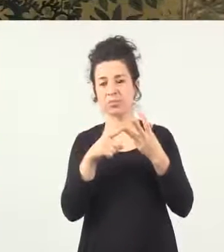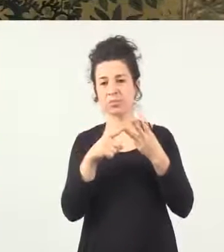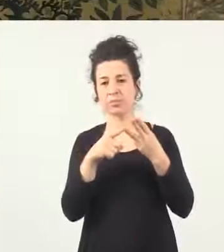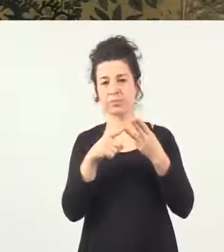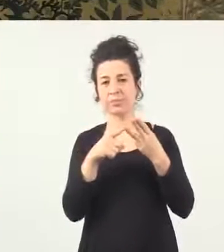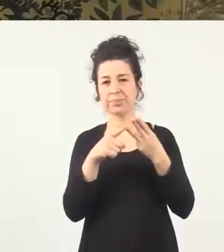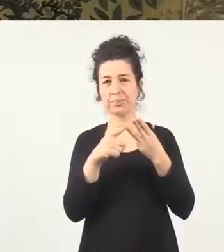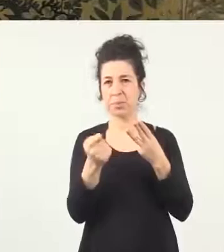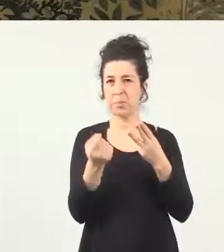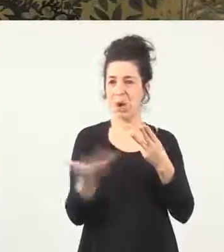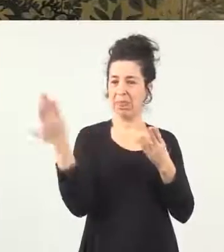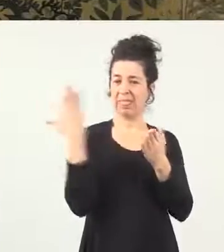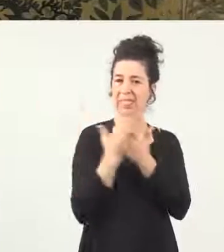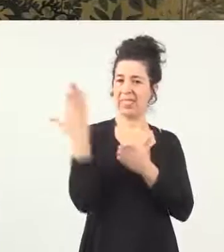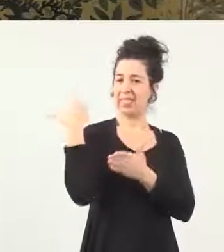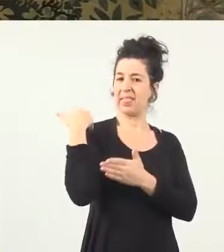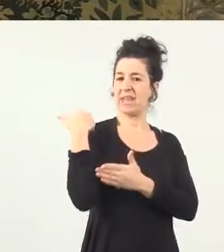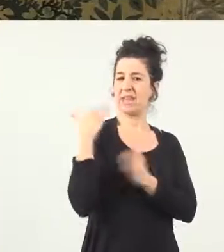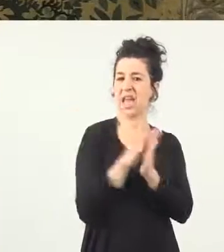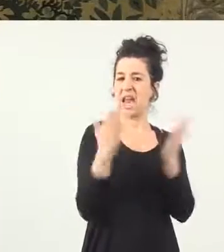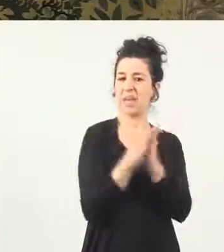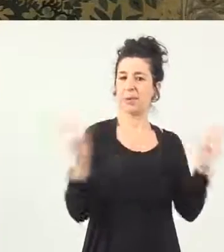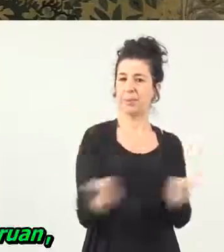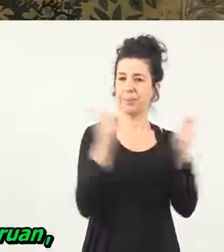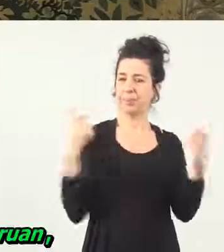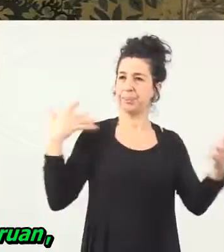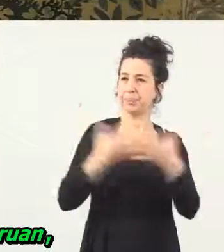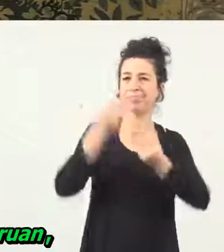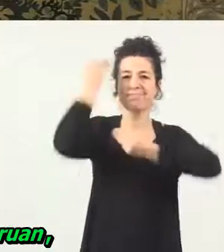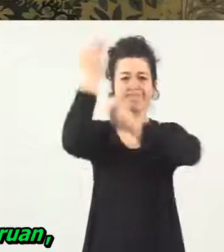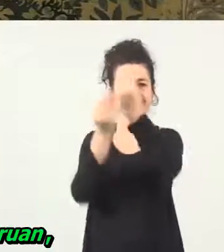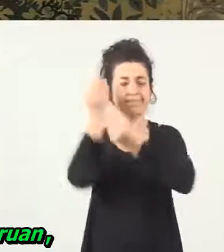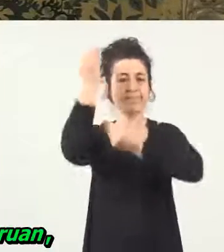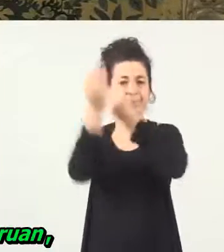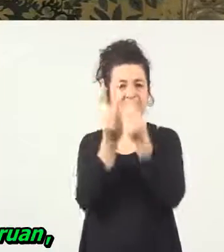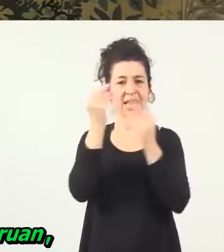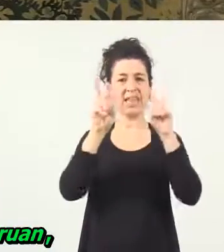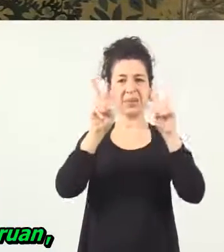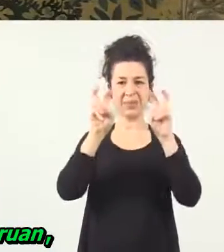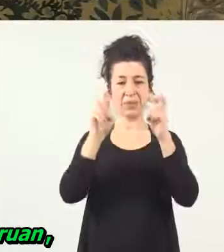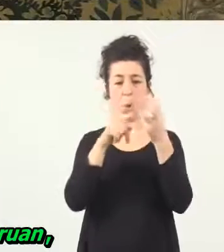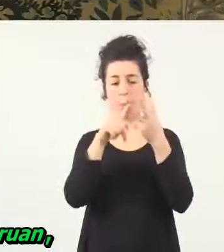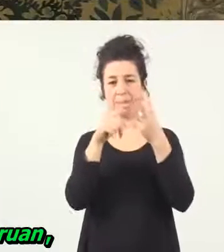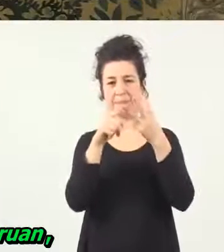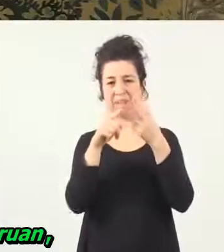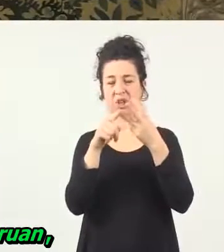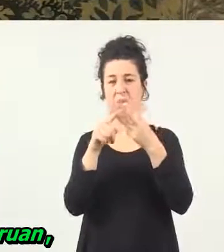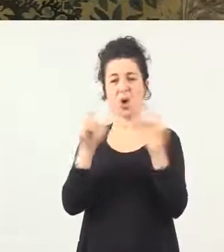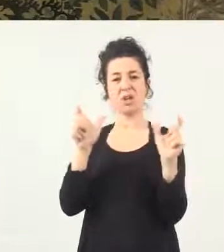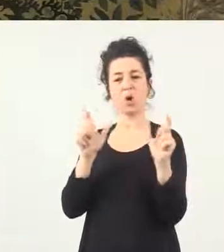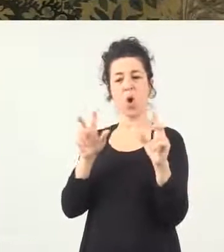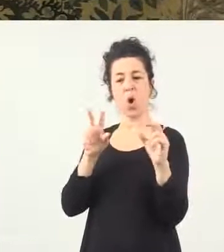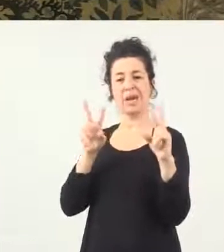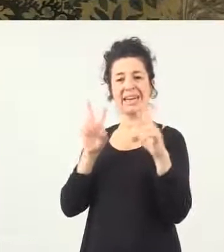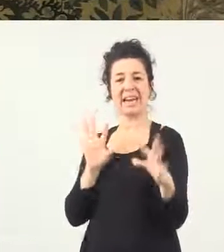bat liburu argitaratu nuenetik ari naiz pixka bat pentsatzen, eta izenburua jarri diot anistasuna deitzen dugun horren